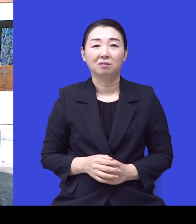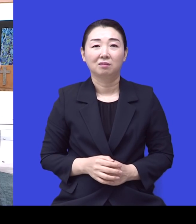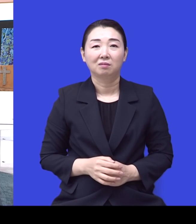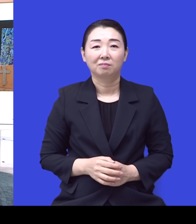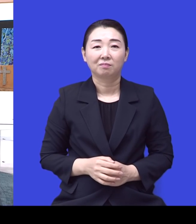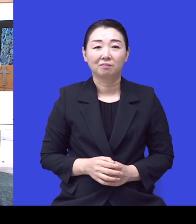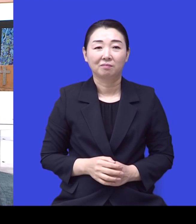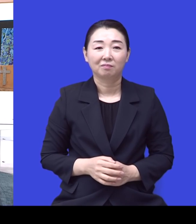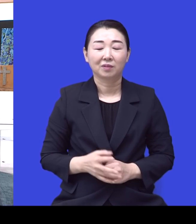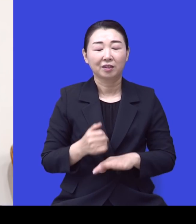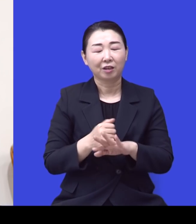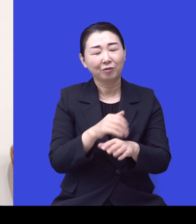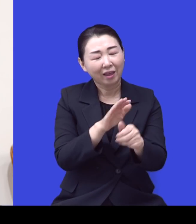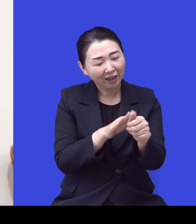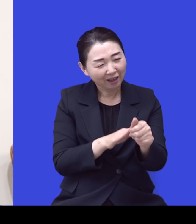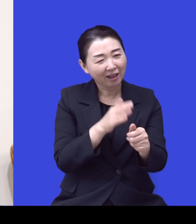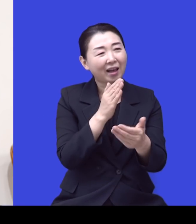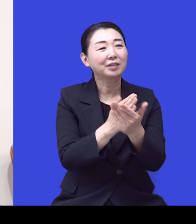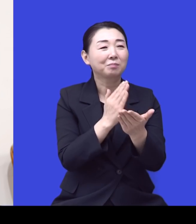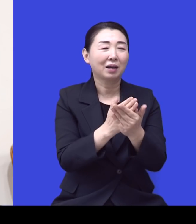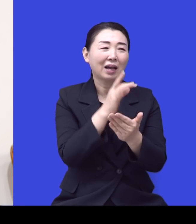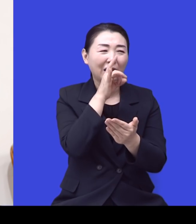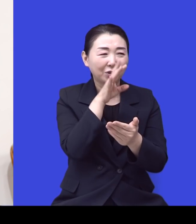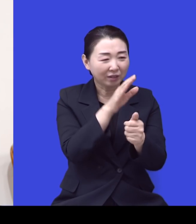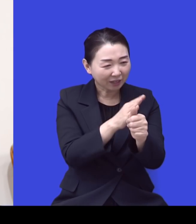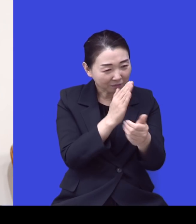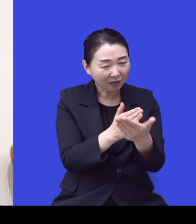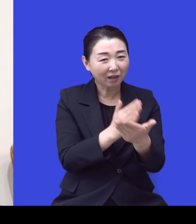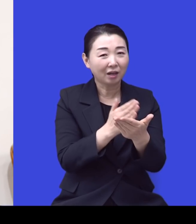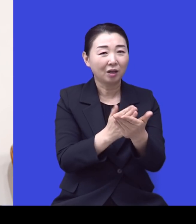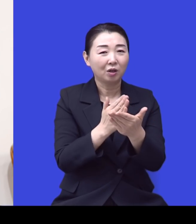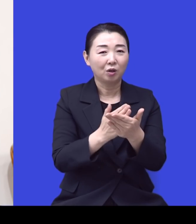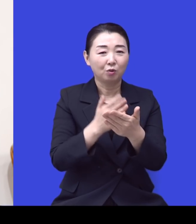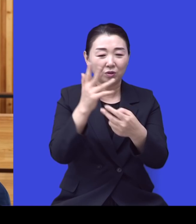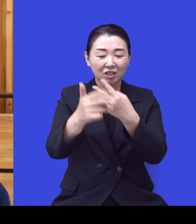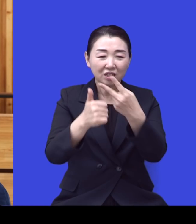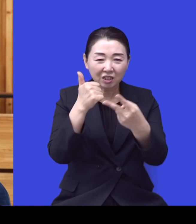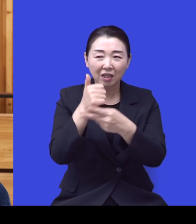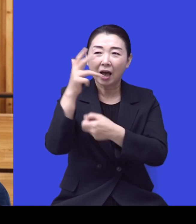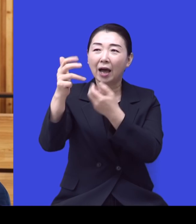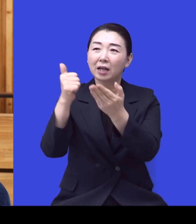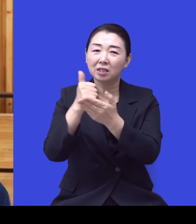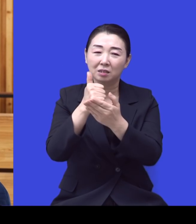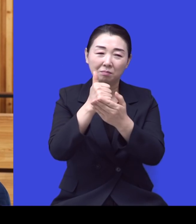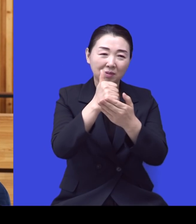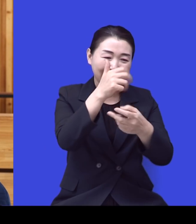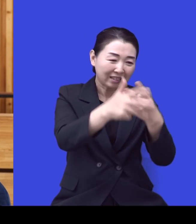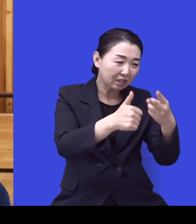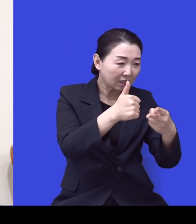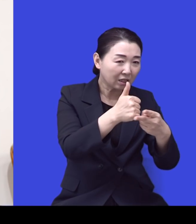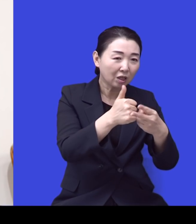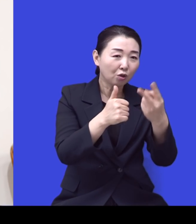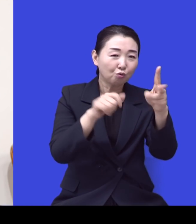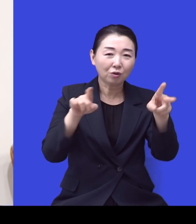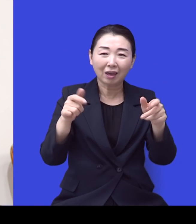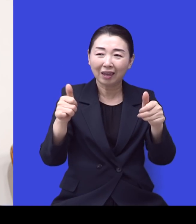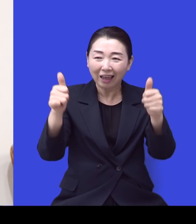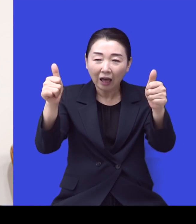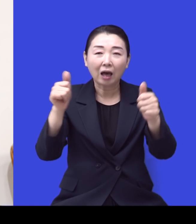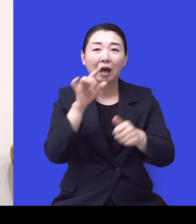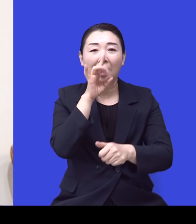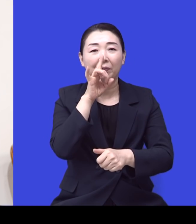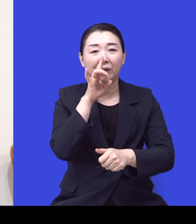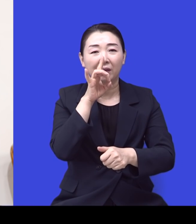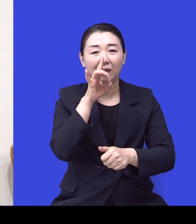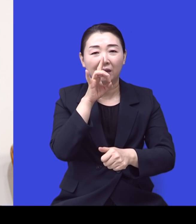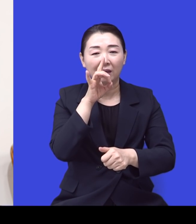이렇게 타일러서라도 자녀가 안 된다. 우리 집은 두신성이면 죽는다. 네. 그러면서 막 성경 태우고 저는